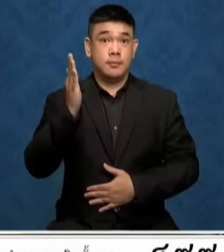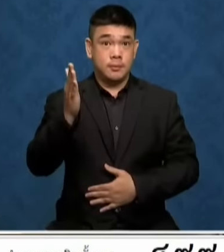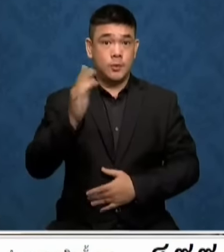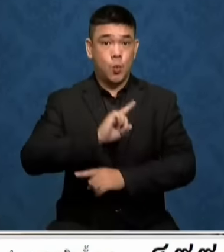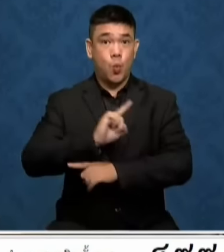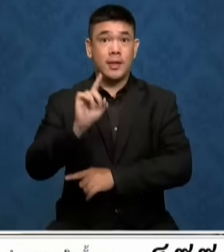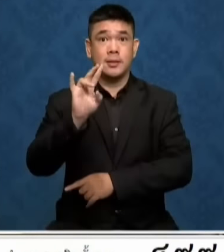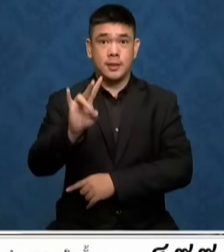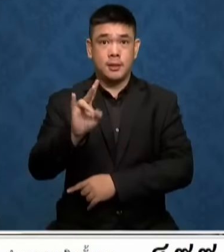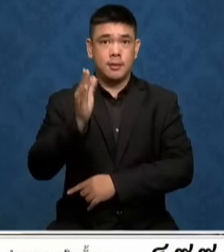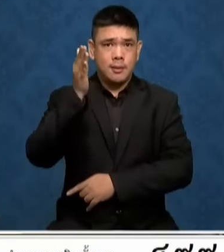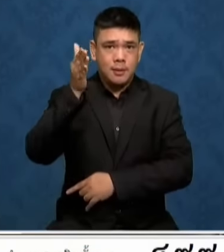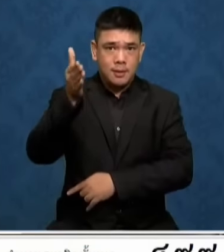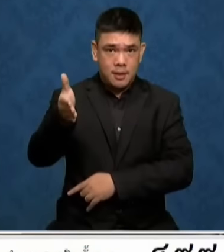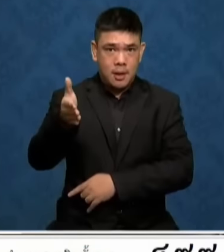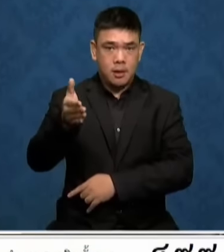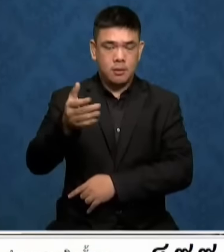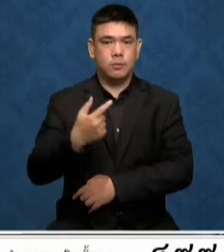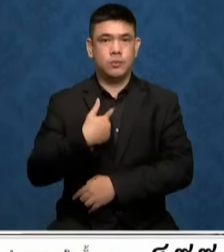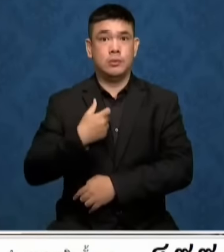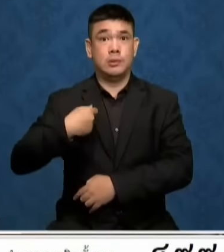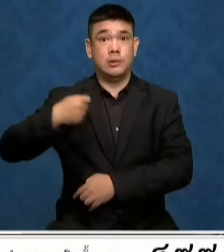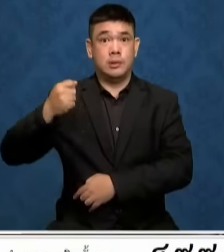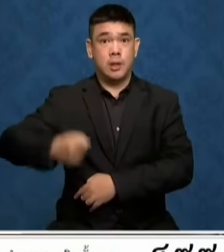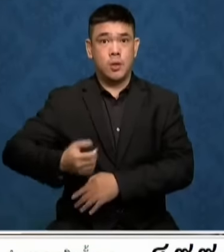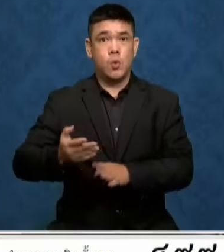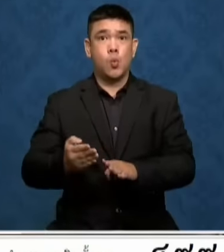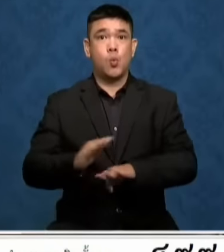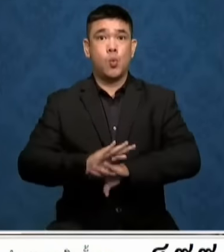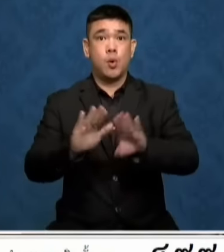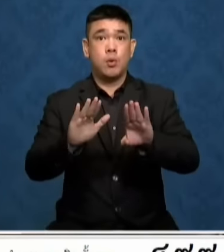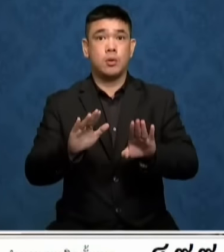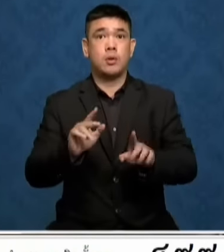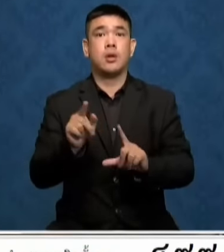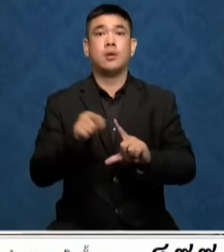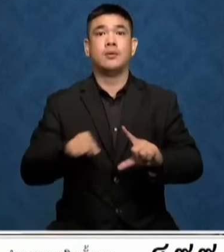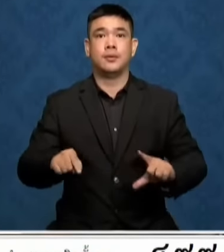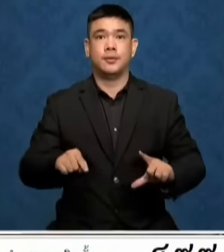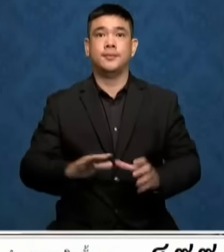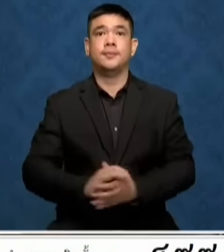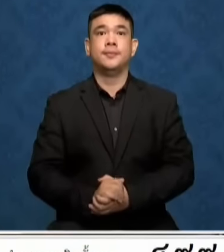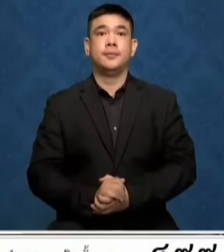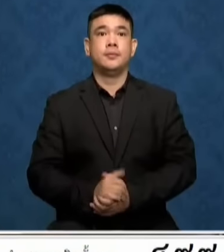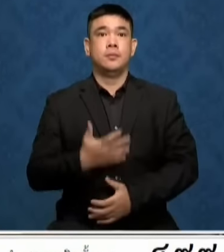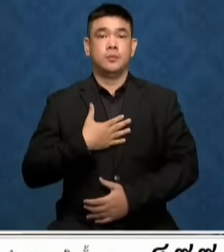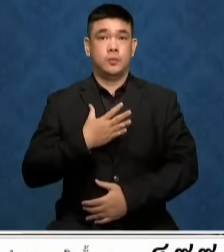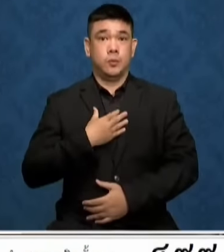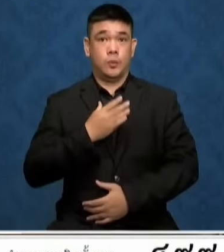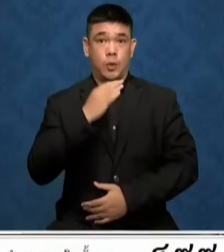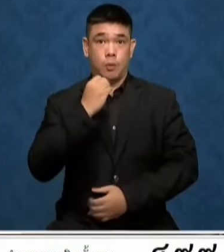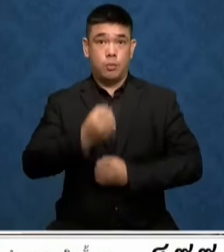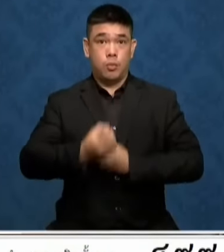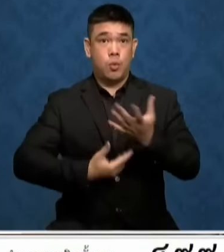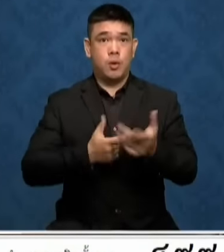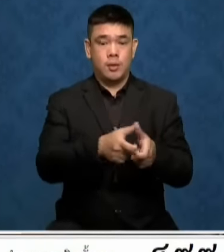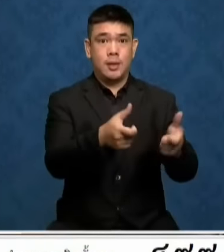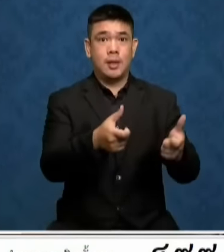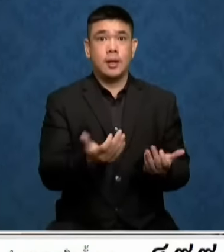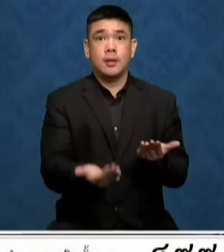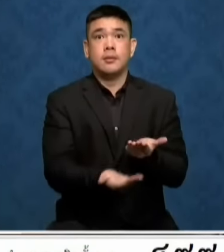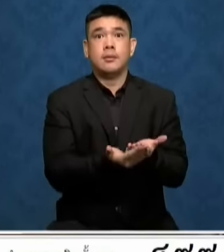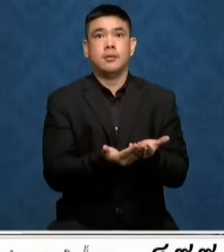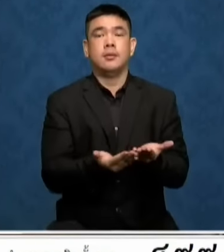วันค่ะจะเป็นการพิพากษาคดียุบพรรคก้าวไกลดังนั้นการอภิปรายสนับสนุนรายงานฉบับนี้น